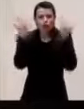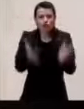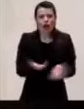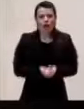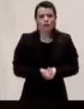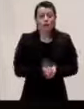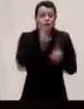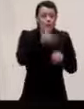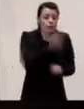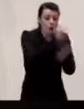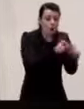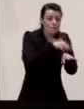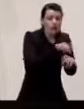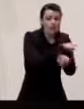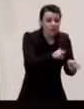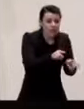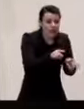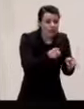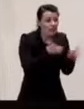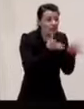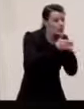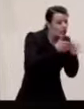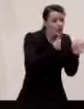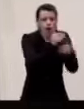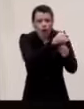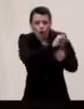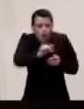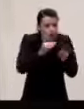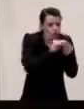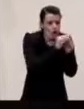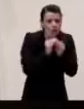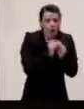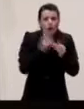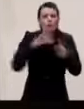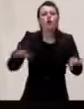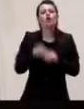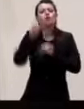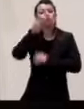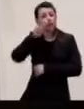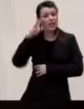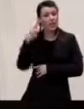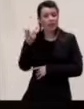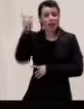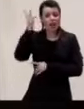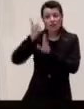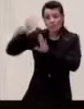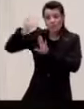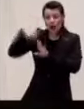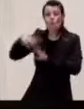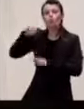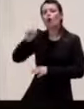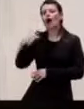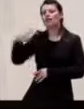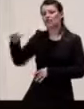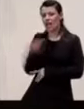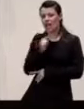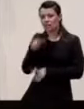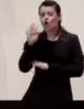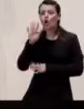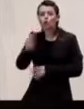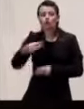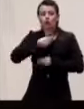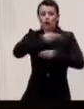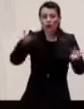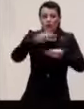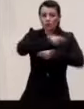i pazienti, su come farli, partono dal 23 di febbraio, che le ATS inviano quotidianamente a tutte le RSA dicendo: guardate che